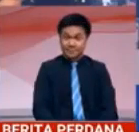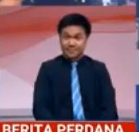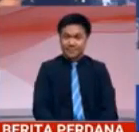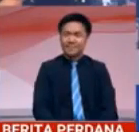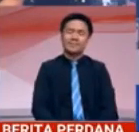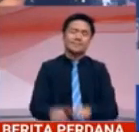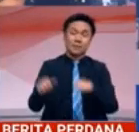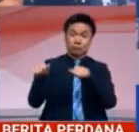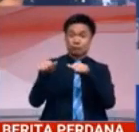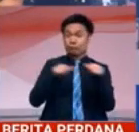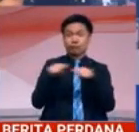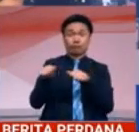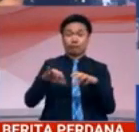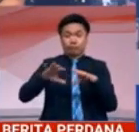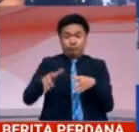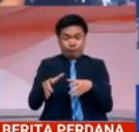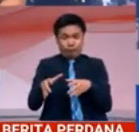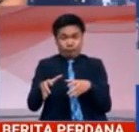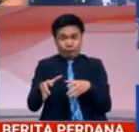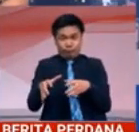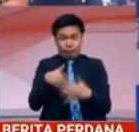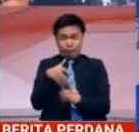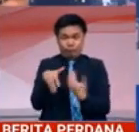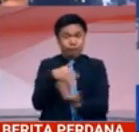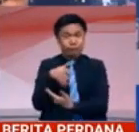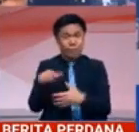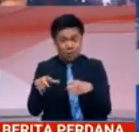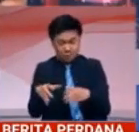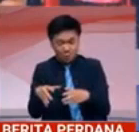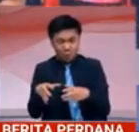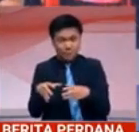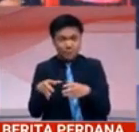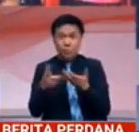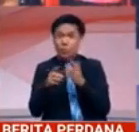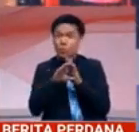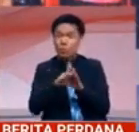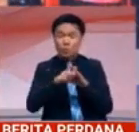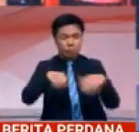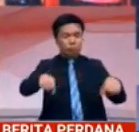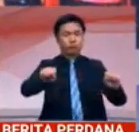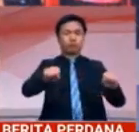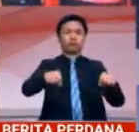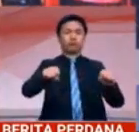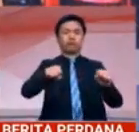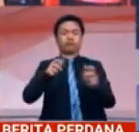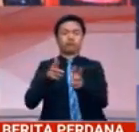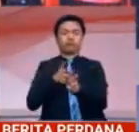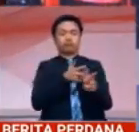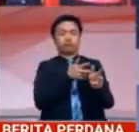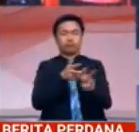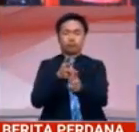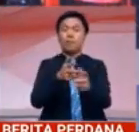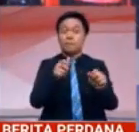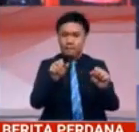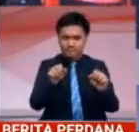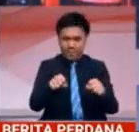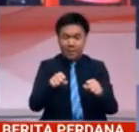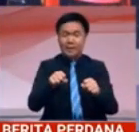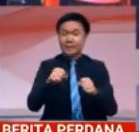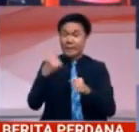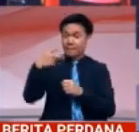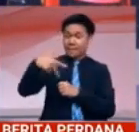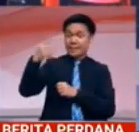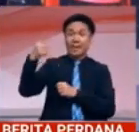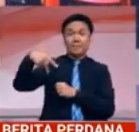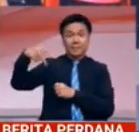aktiviti berkumpulan seperti aktiviti berkumpulan di luar seperti konvoi motosikal sudah dibenarkan sejak Perintah Kawalan